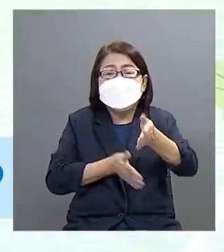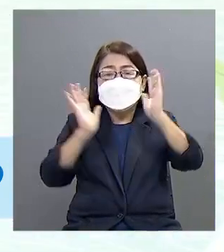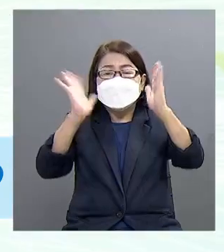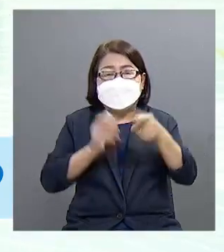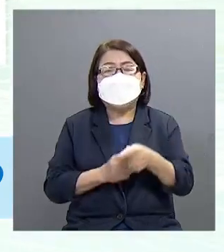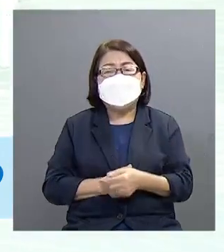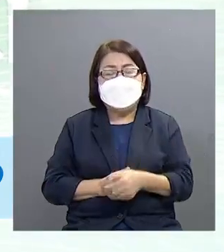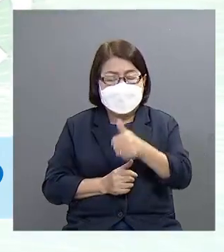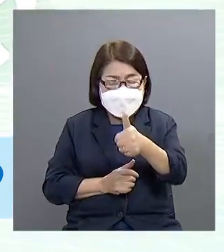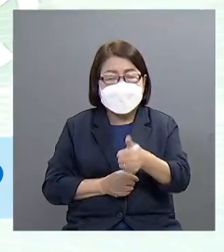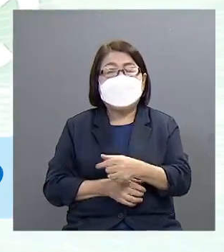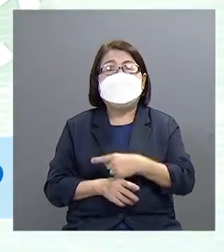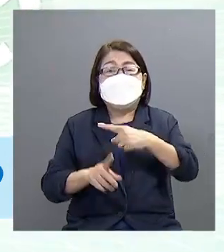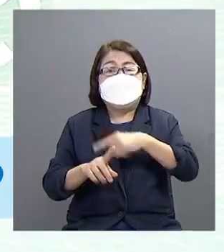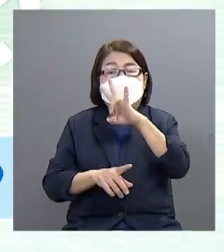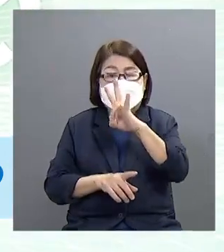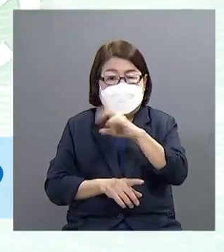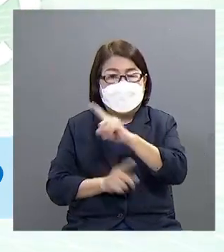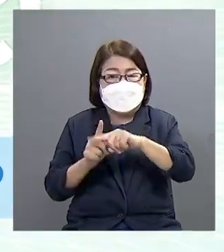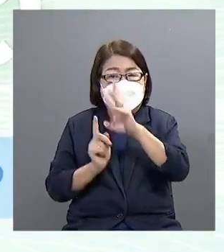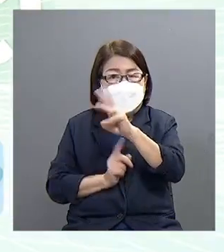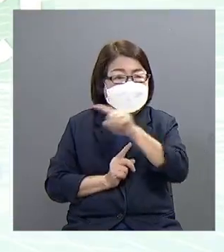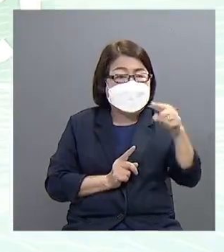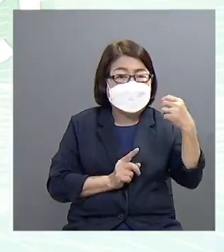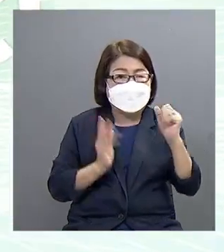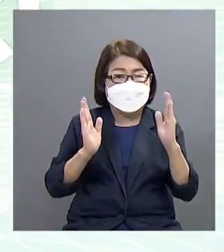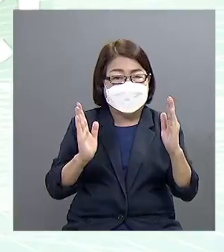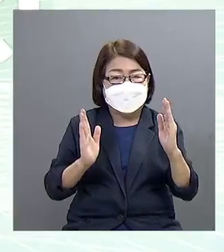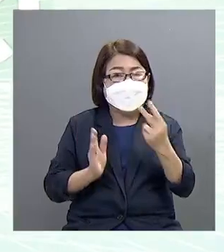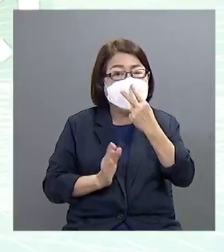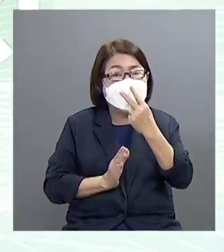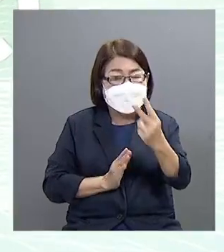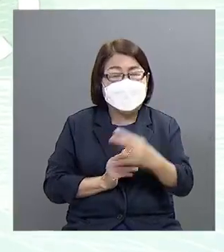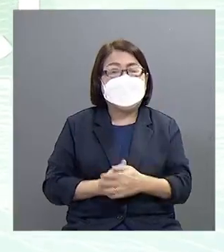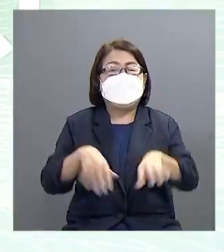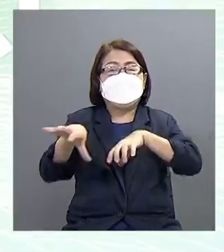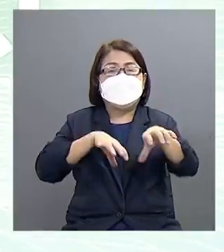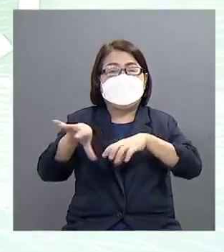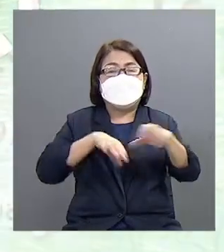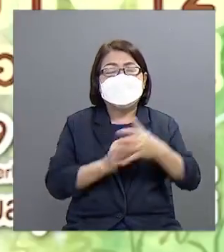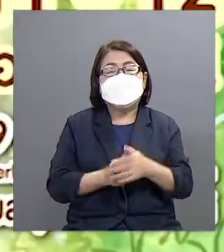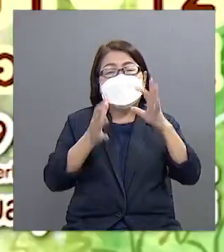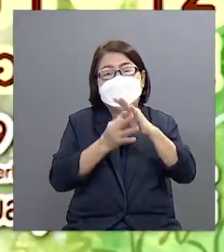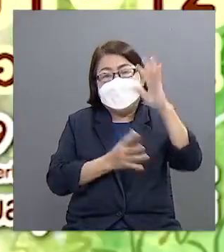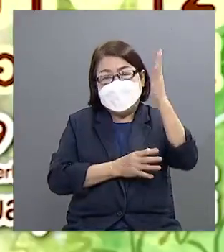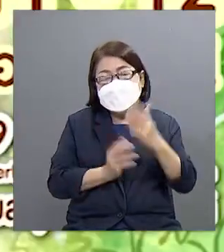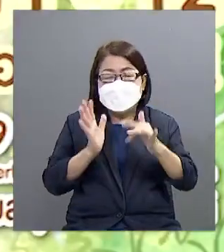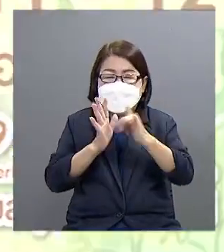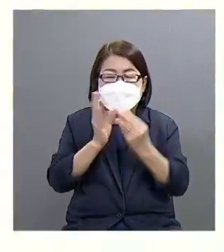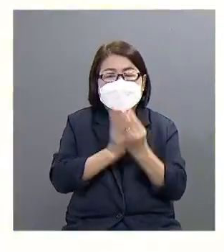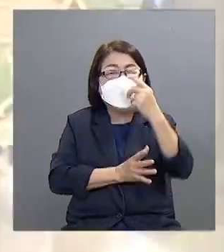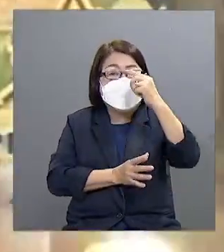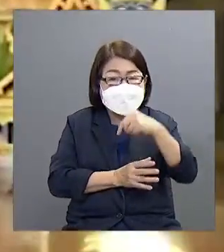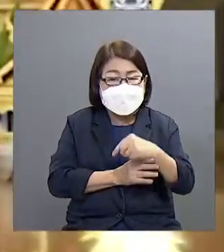ถึง10กรกฎาคมนะครับพบกับงานมหกรรมสมุนไพรแห่งชาติหรือไทยเฮอร์บอลเอ็กซ์โปนะครับครั้งที่19นะครับ